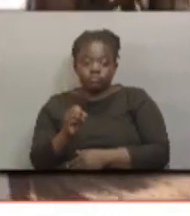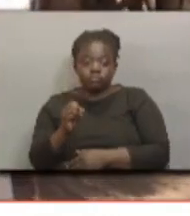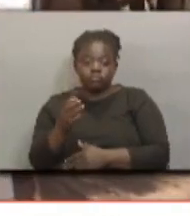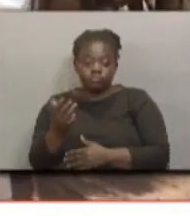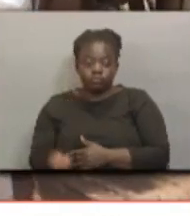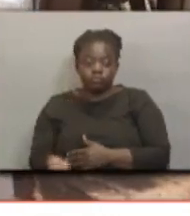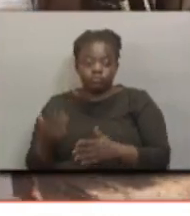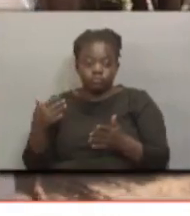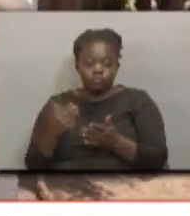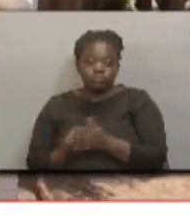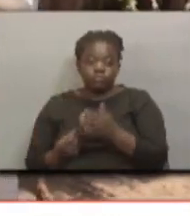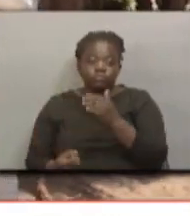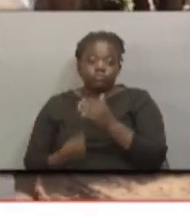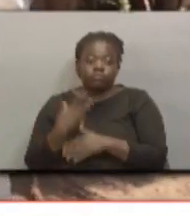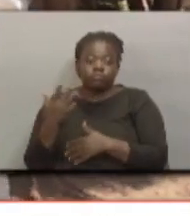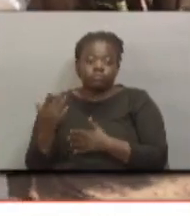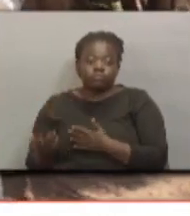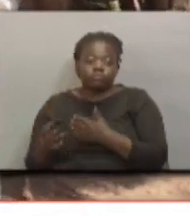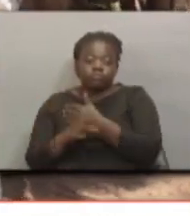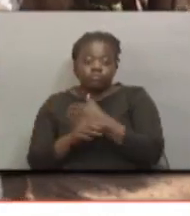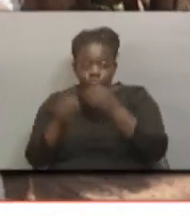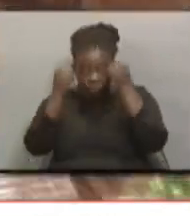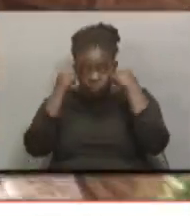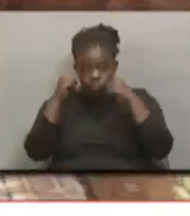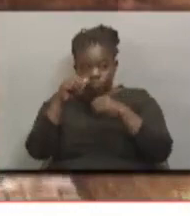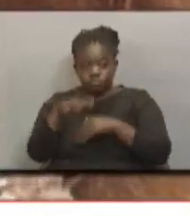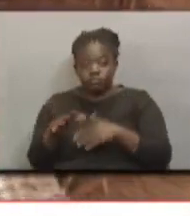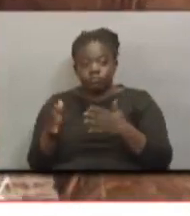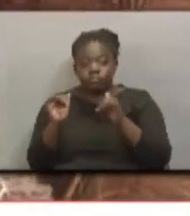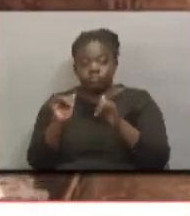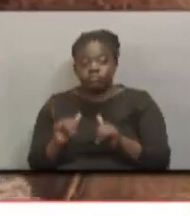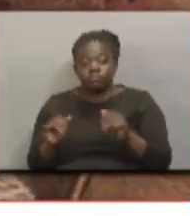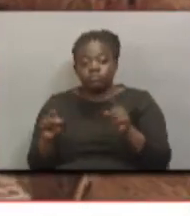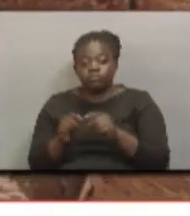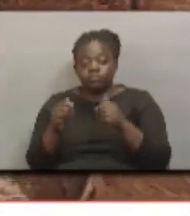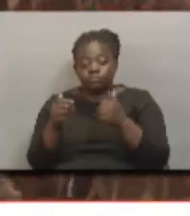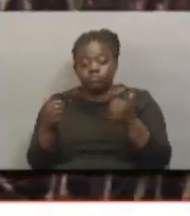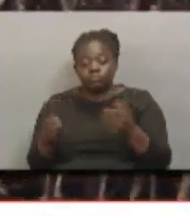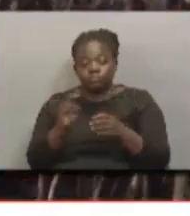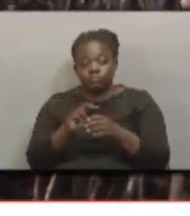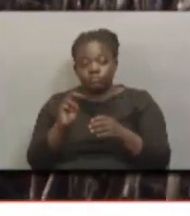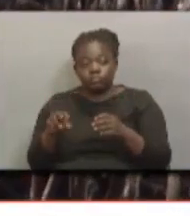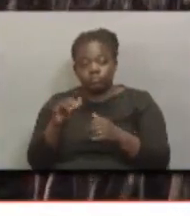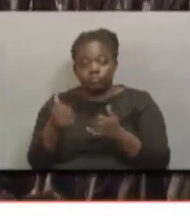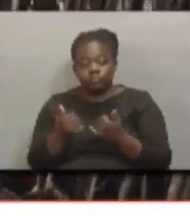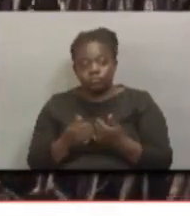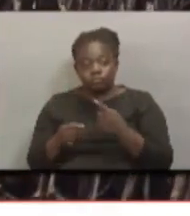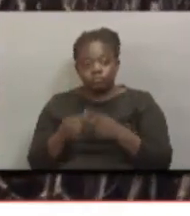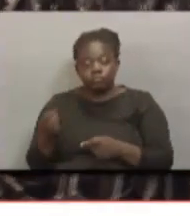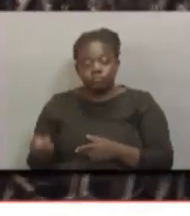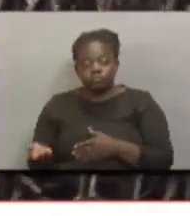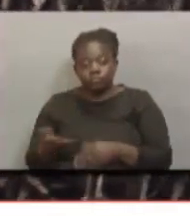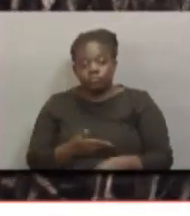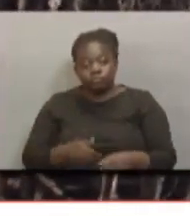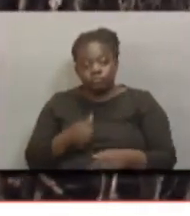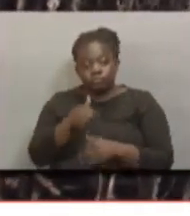Agambye nti okuva bwe yalumbibwa abazigo ne babba ente ze yasigala ttayo nga n'abaana bamulekawo yekka ne mukyala we yattibwa njala kw'ossa